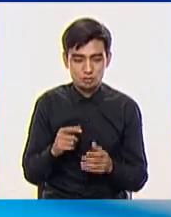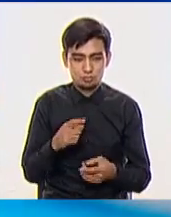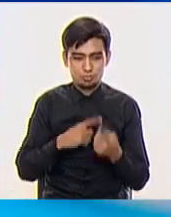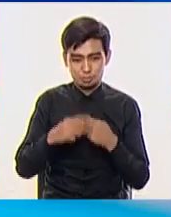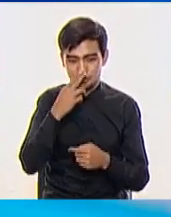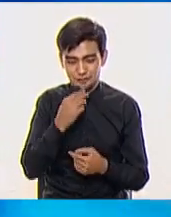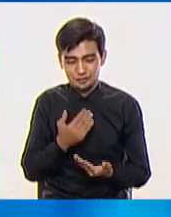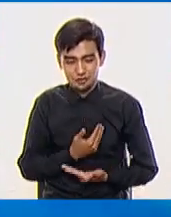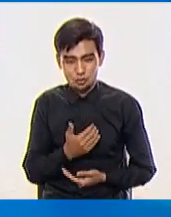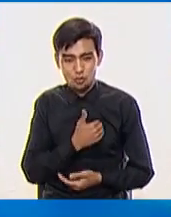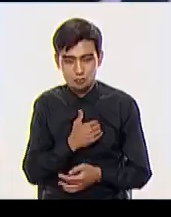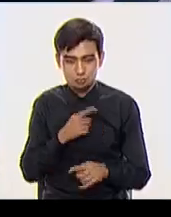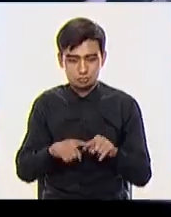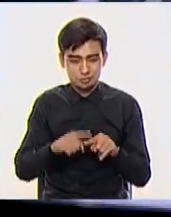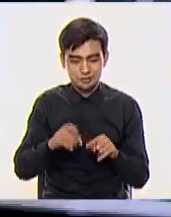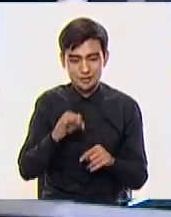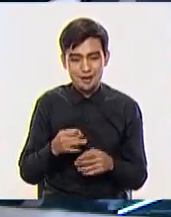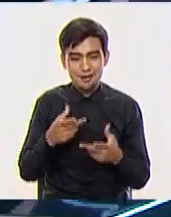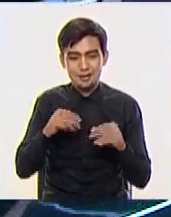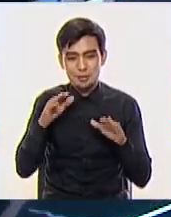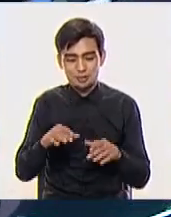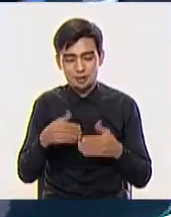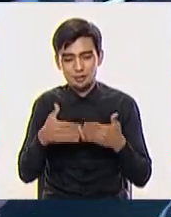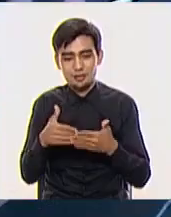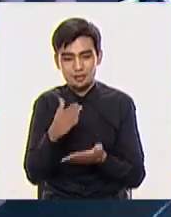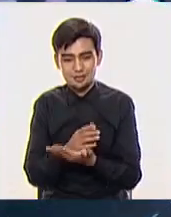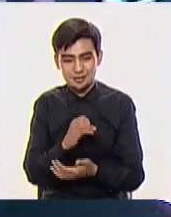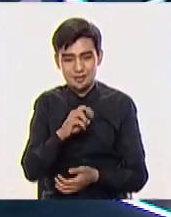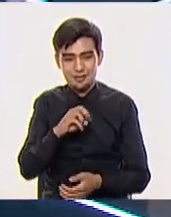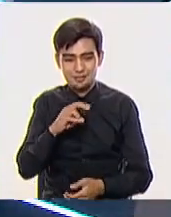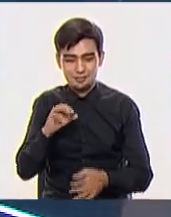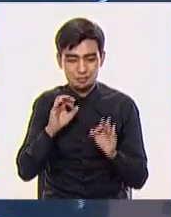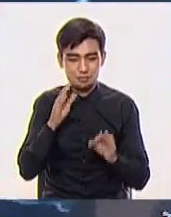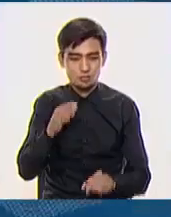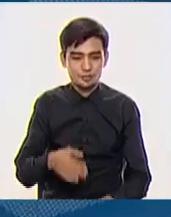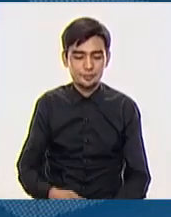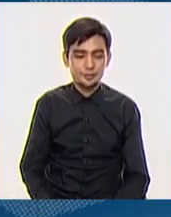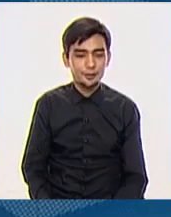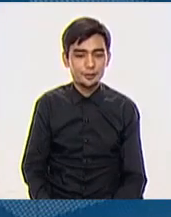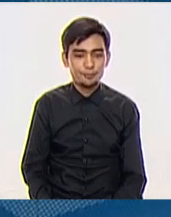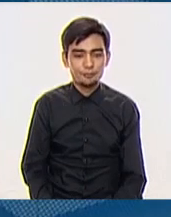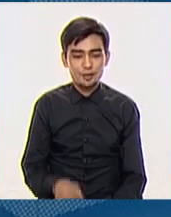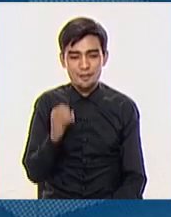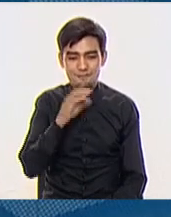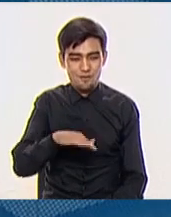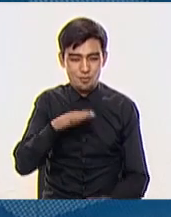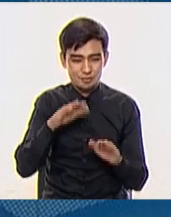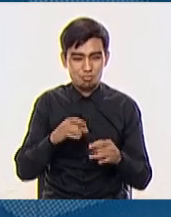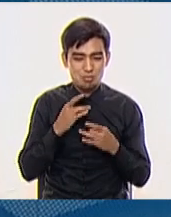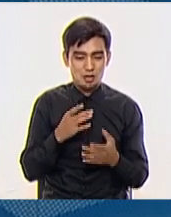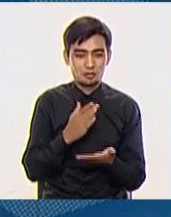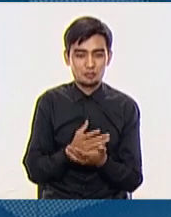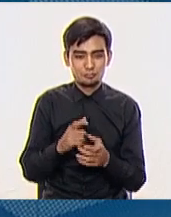к привычной жизни. Где массово снимают ограничения, расскажет Елена Меньшова. В Европе празднуют